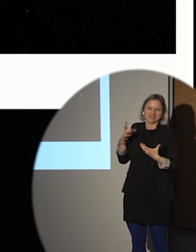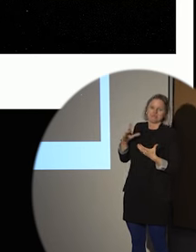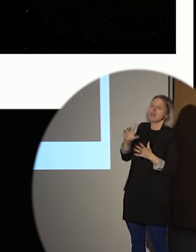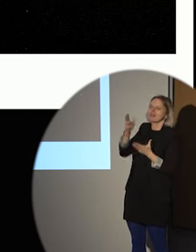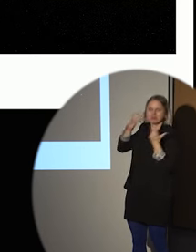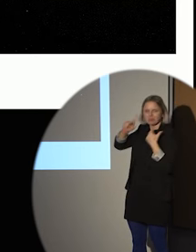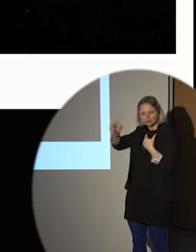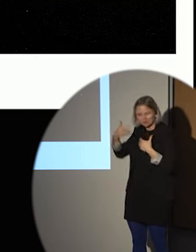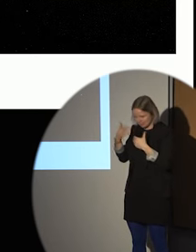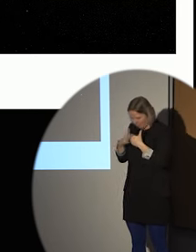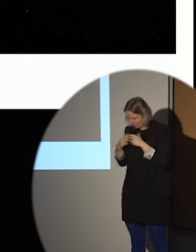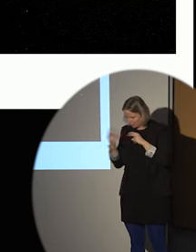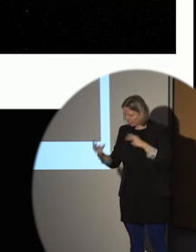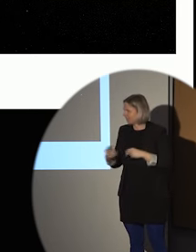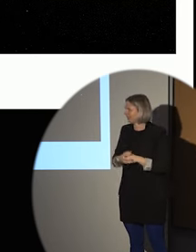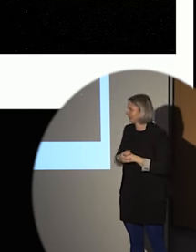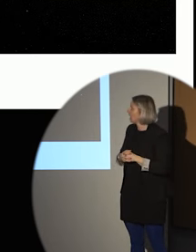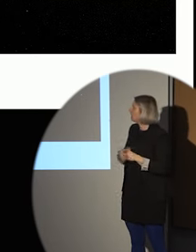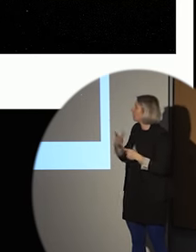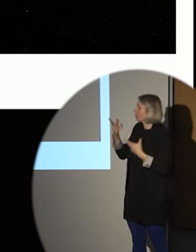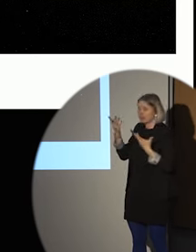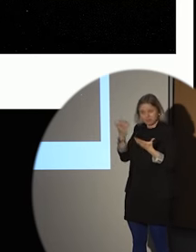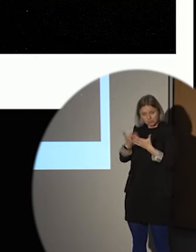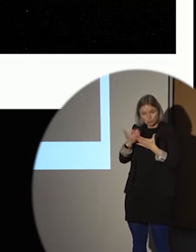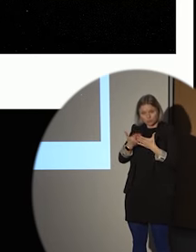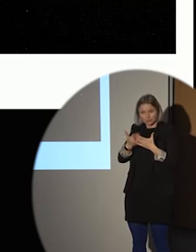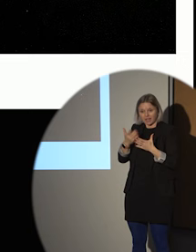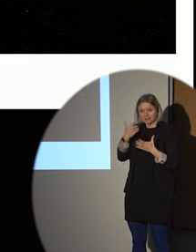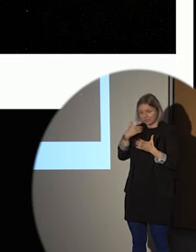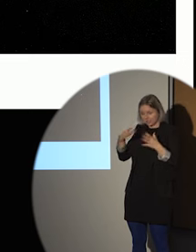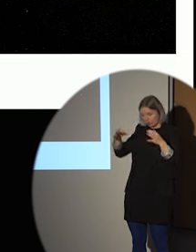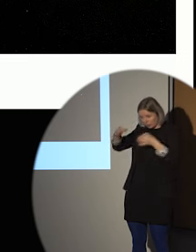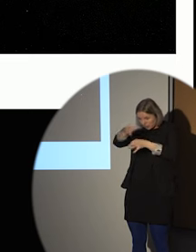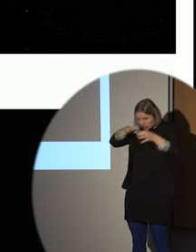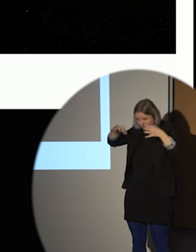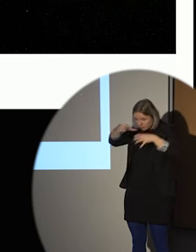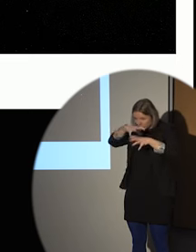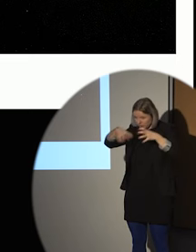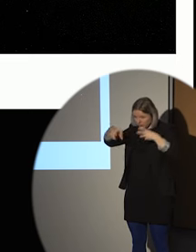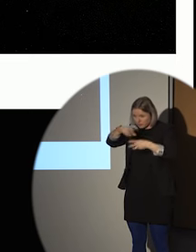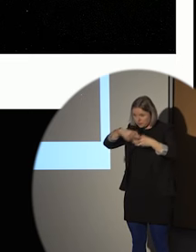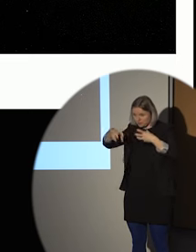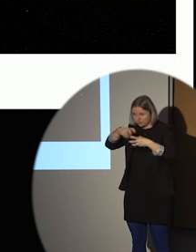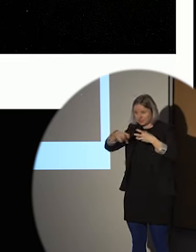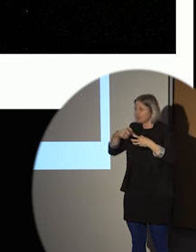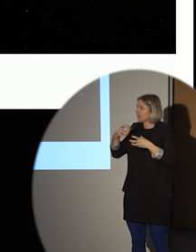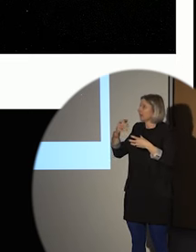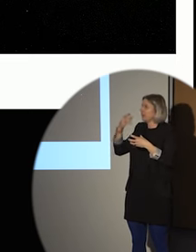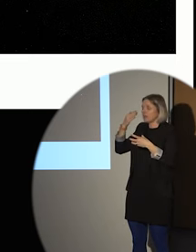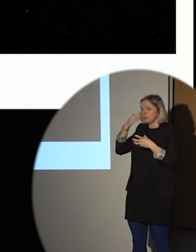énormément de poussière, et en fait ces régions où on ne voit rien, c'est en fait là où il y a le plus d'étoiles. Parce que c'est complètement absorbé par ces